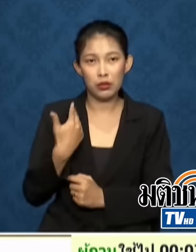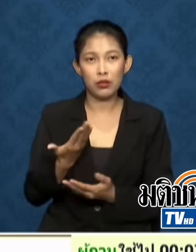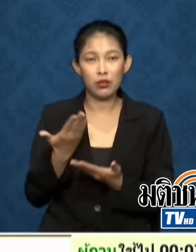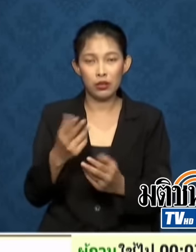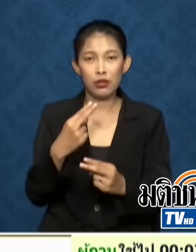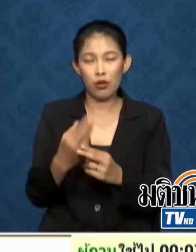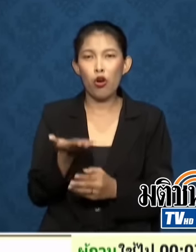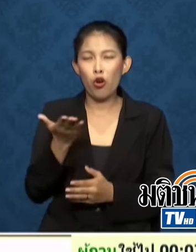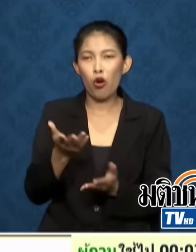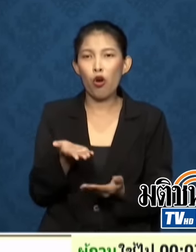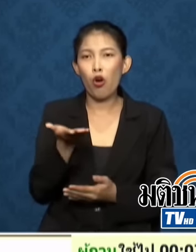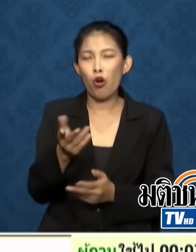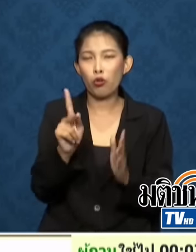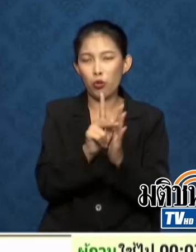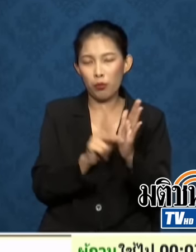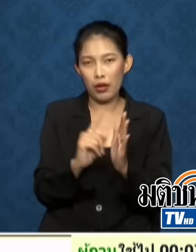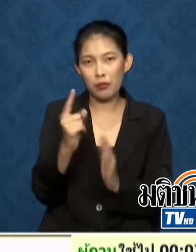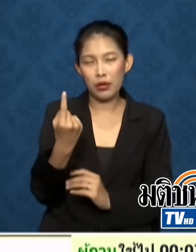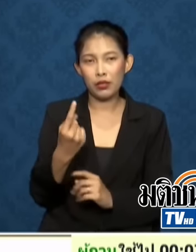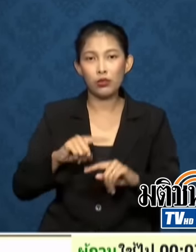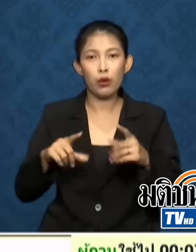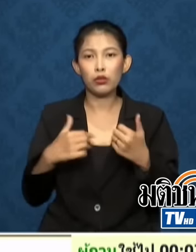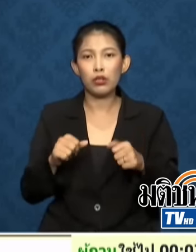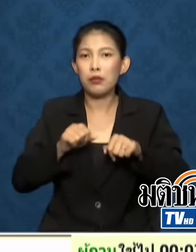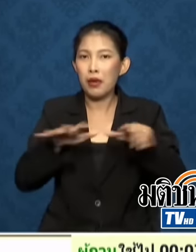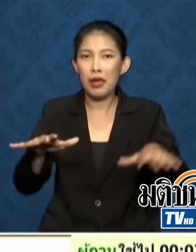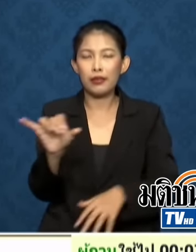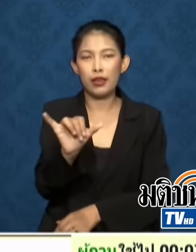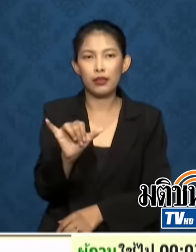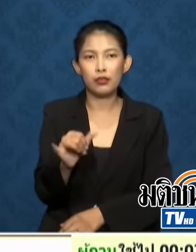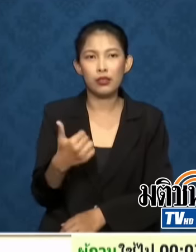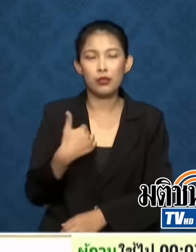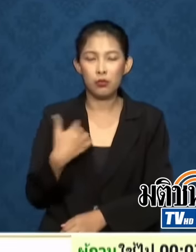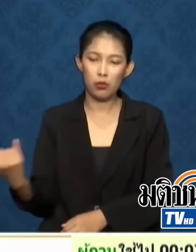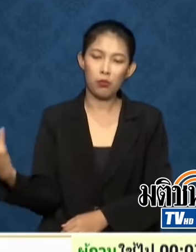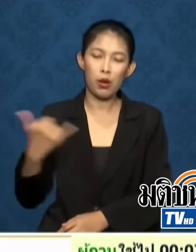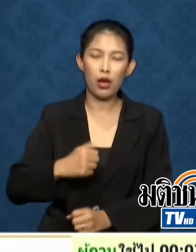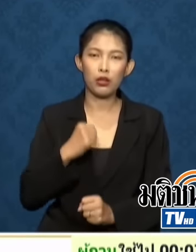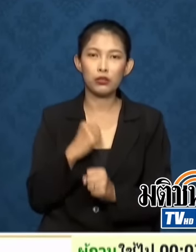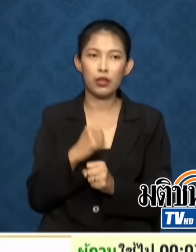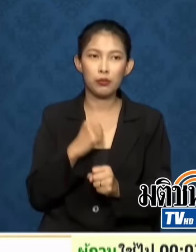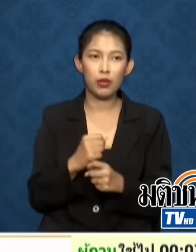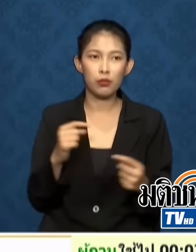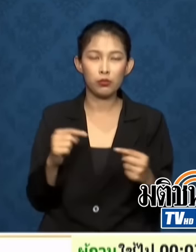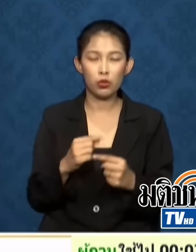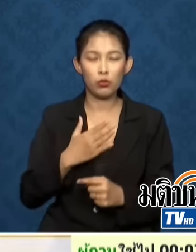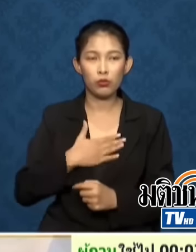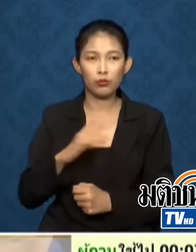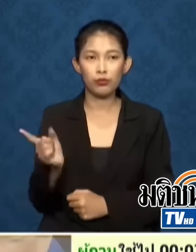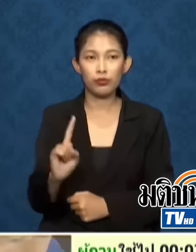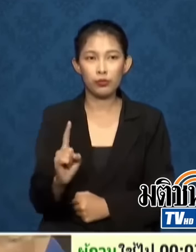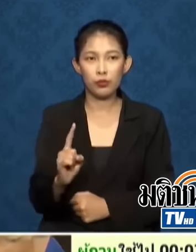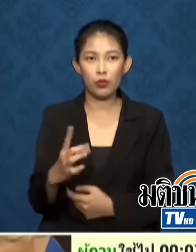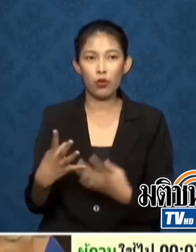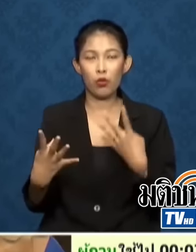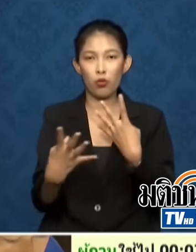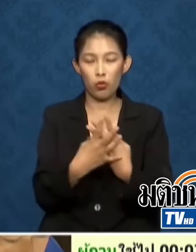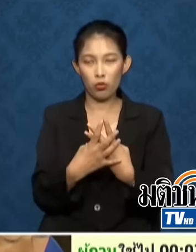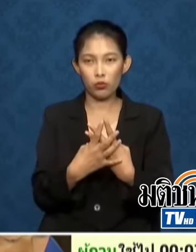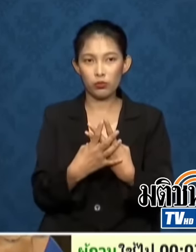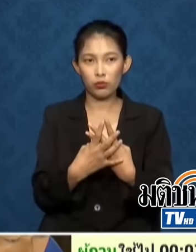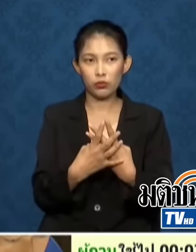ออกในขณะนั้นก็ยังไม่ได้ออกนะครับผมพอเข้ามาพร้อมหลักอันแรกคือผู้ต้องขังระหว่